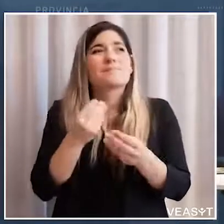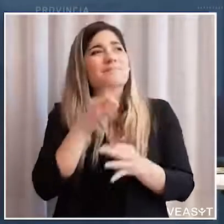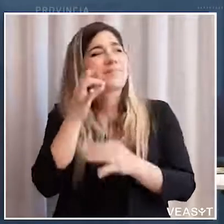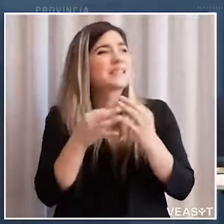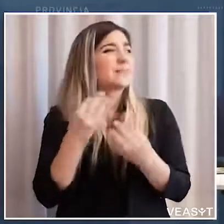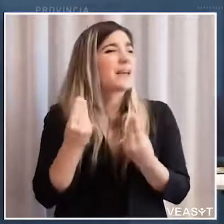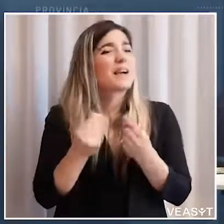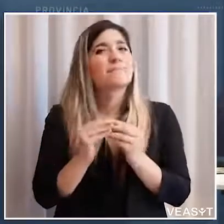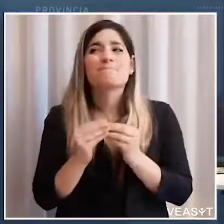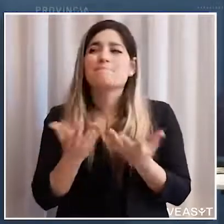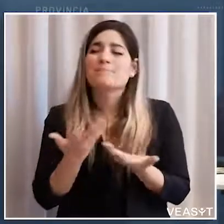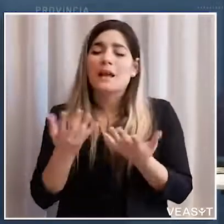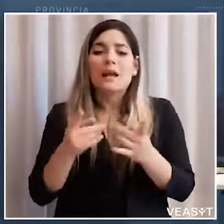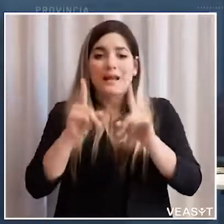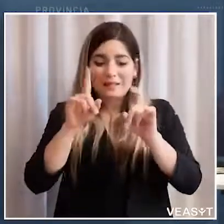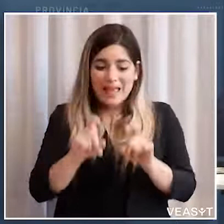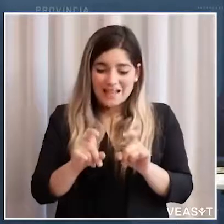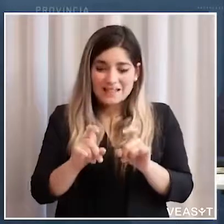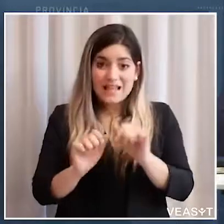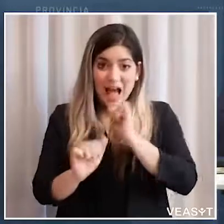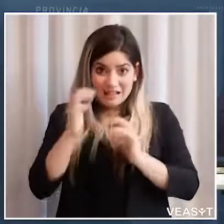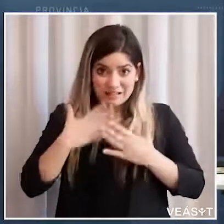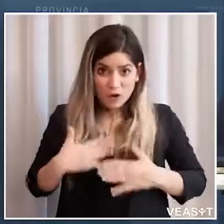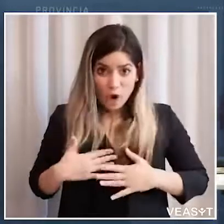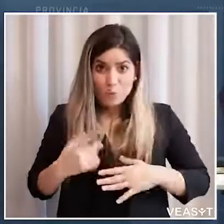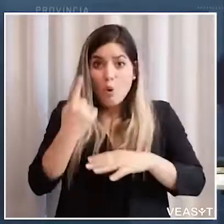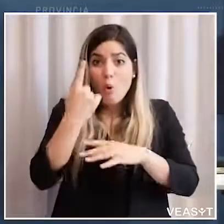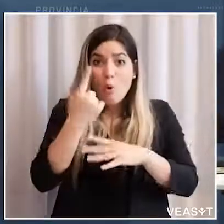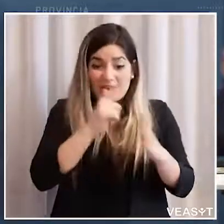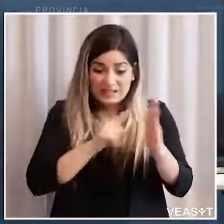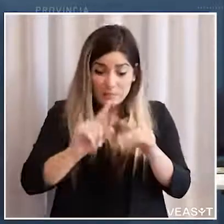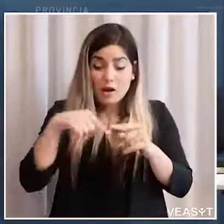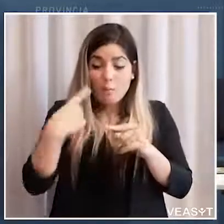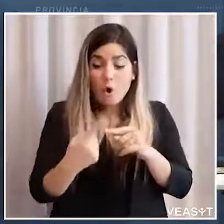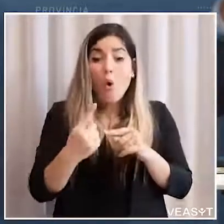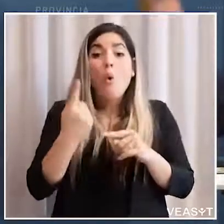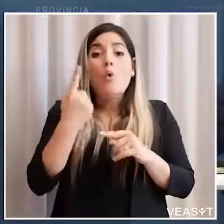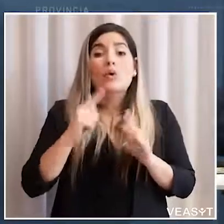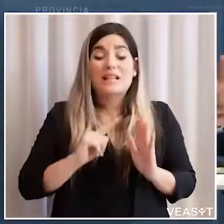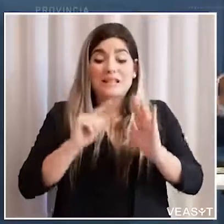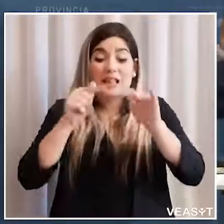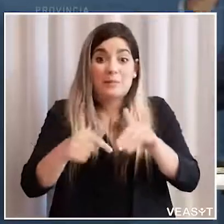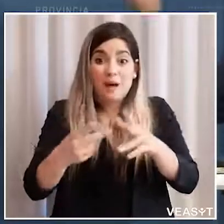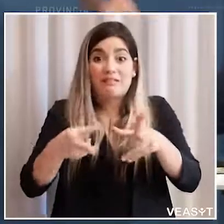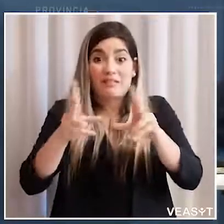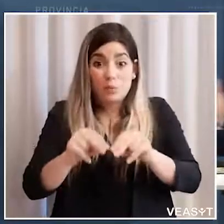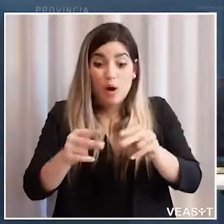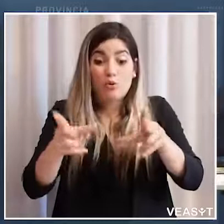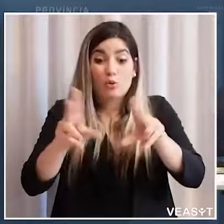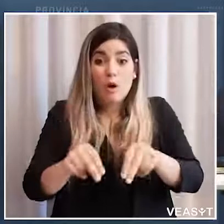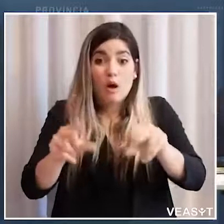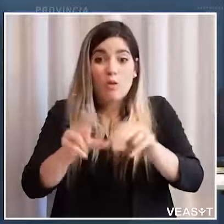so come spiegare solo un test anticorpo farlo anche una settimana dopo un'altra settimana volta